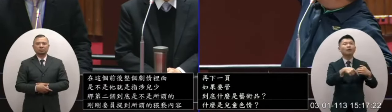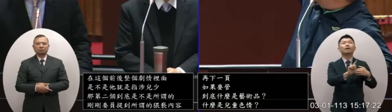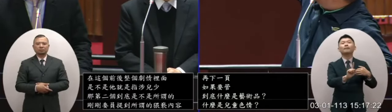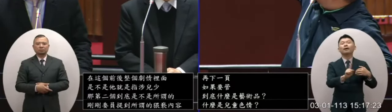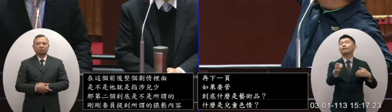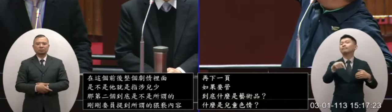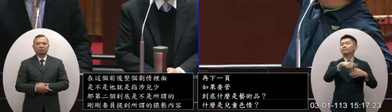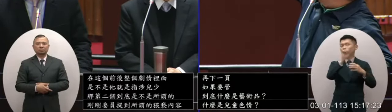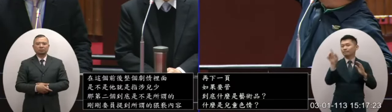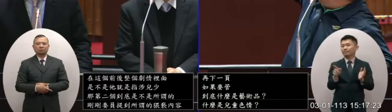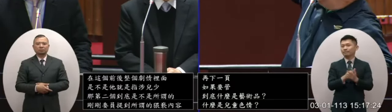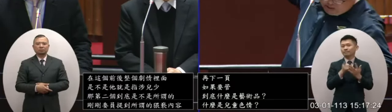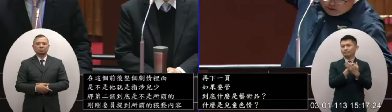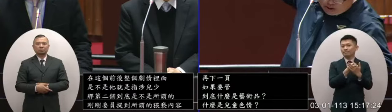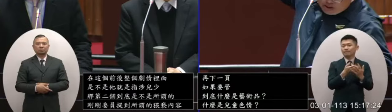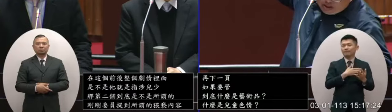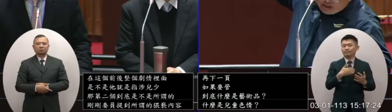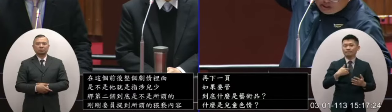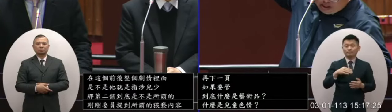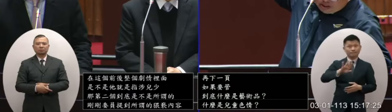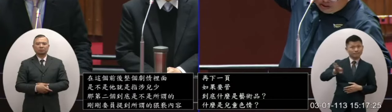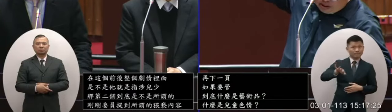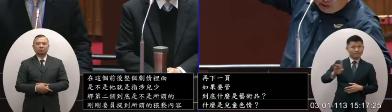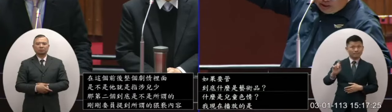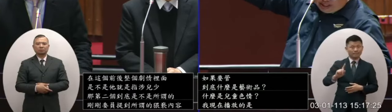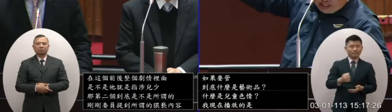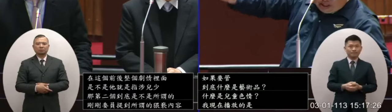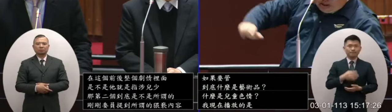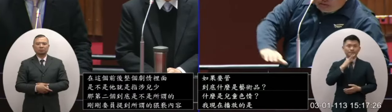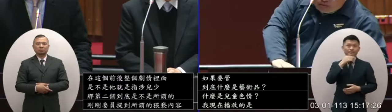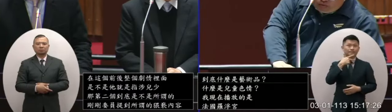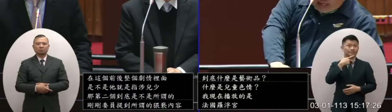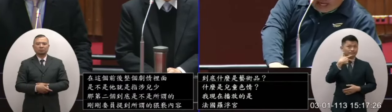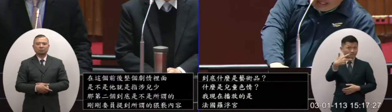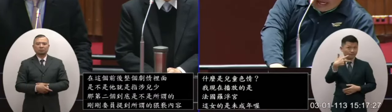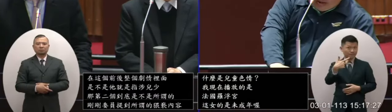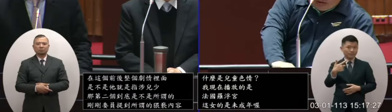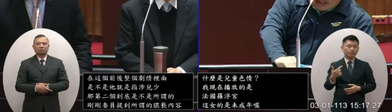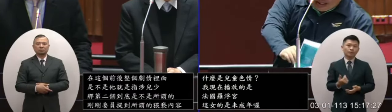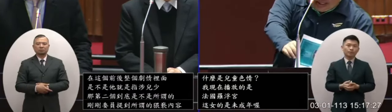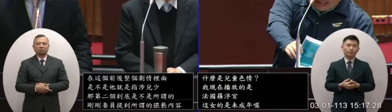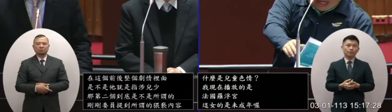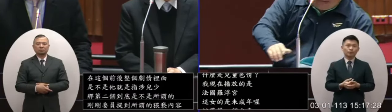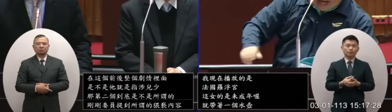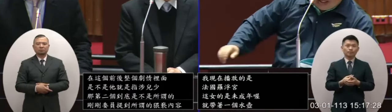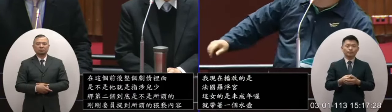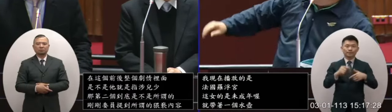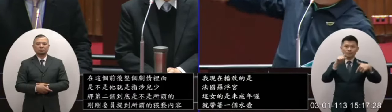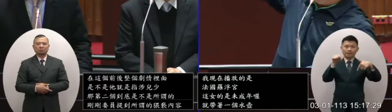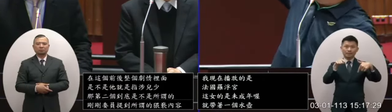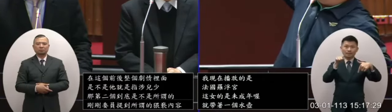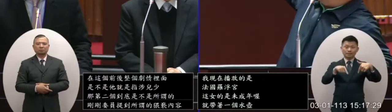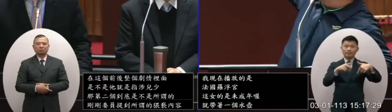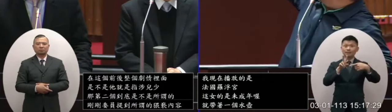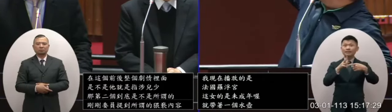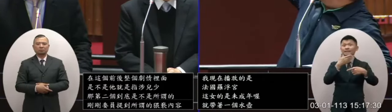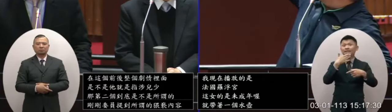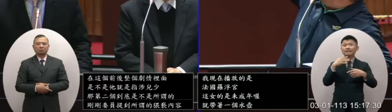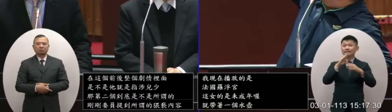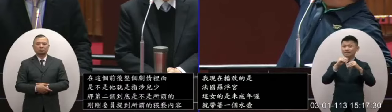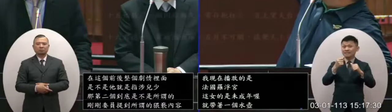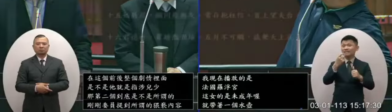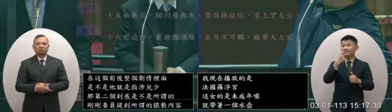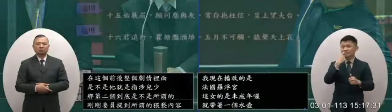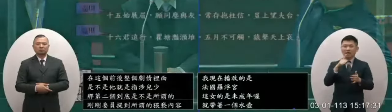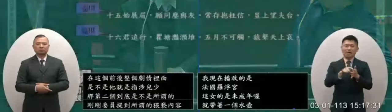然后在旁边这一个，哦，叫做。7岁的哈、哦，如维纳莎女王的伊丽莎白，好，再下来，哦，时间没